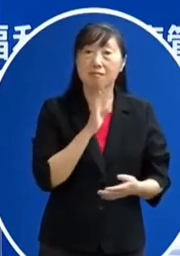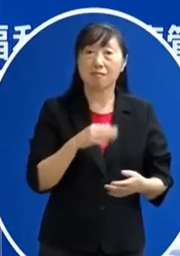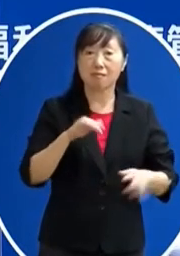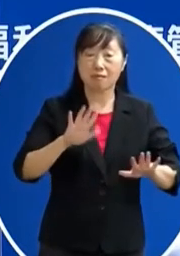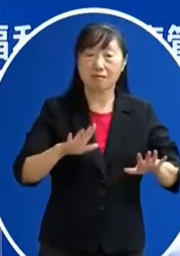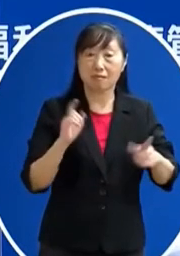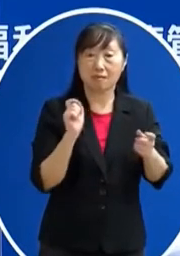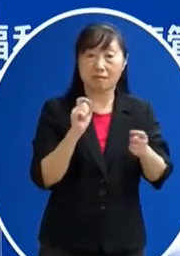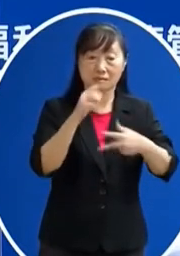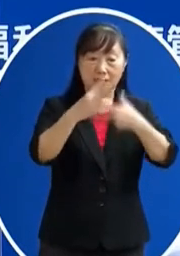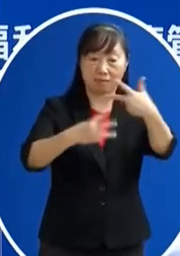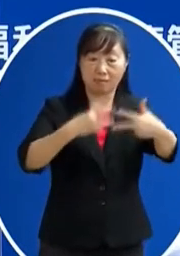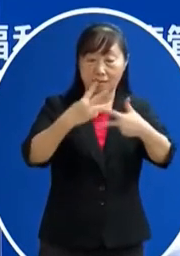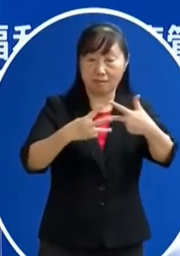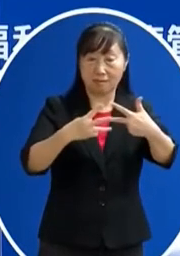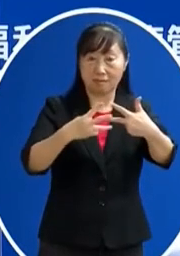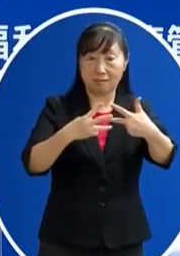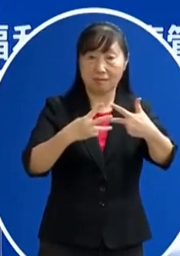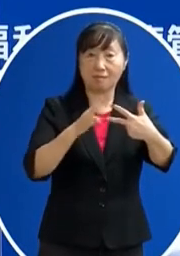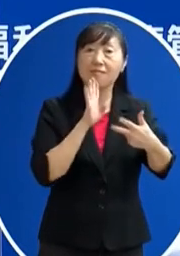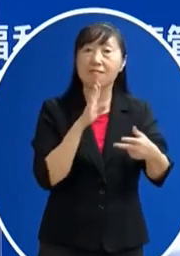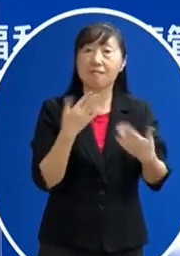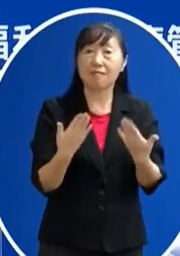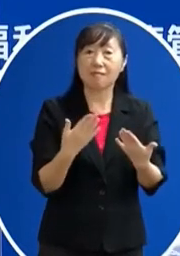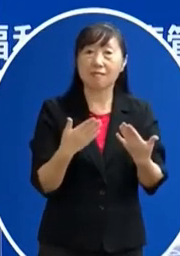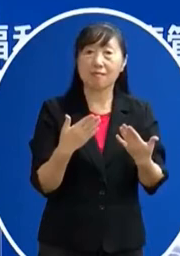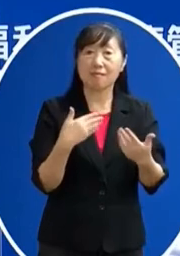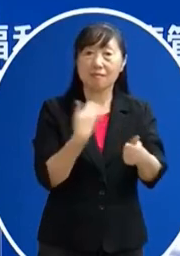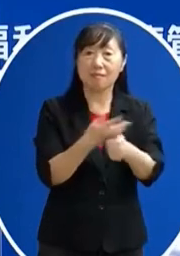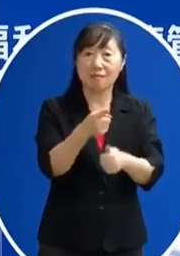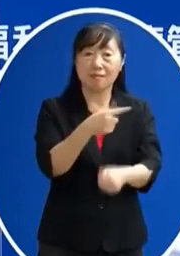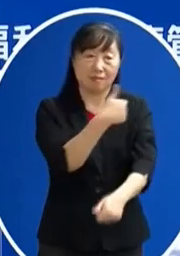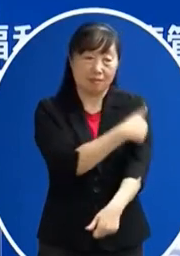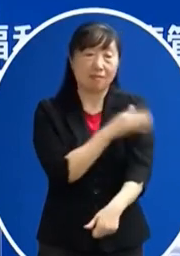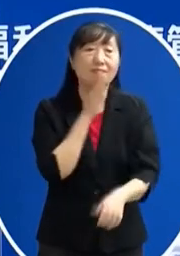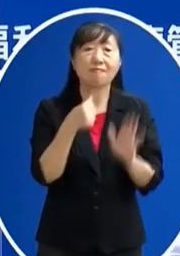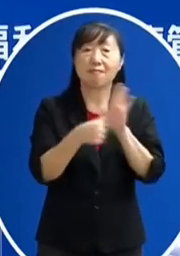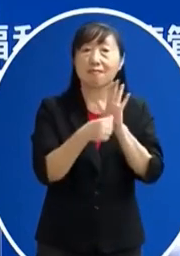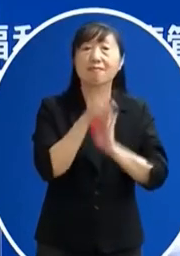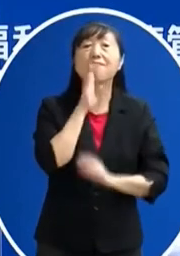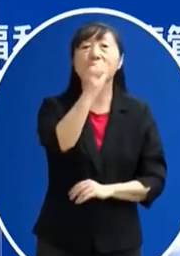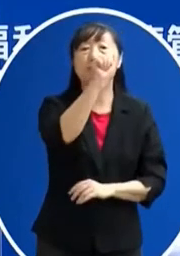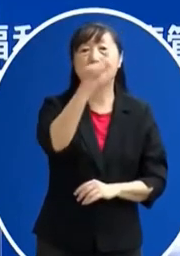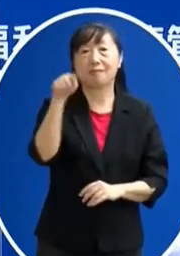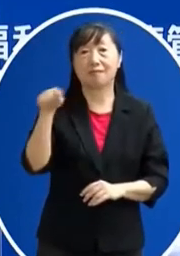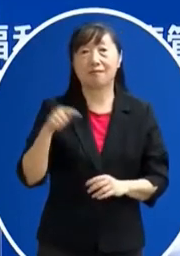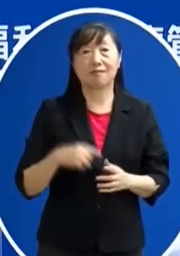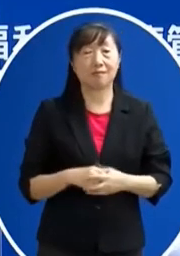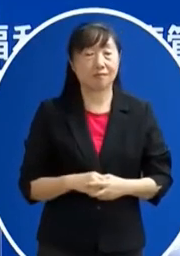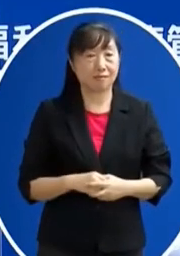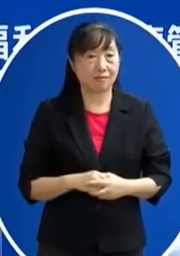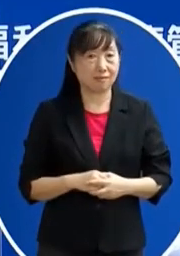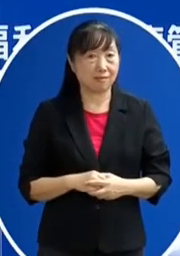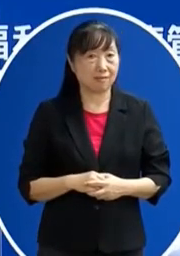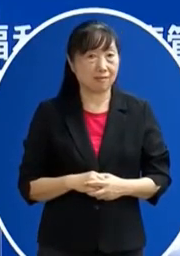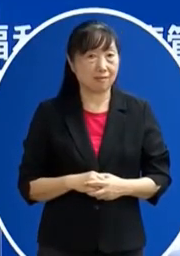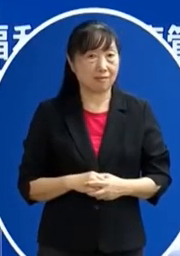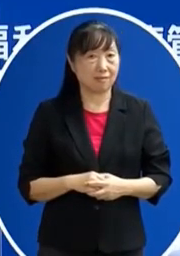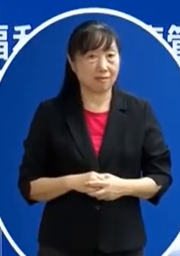这三周哈，大概的所提供的基本上会以 A 剂为主，好，会以 A 剂为主。